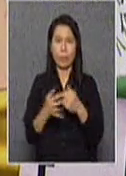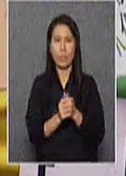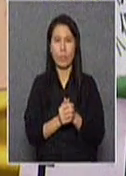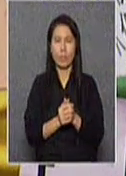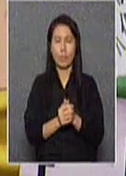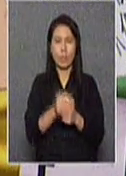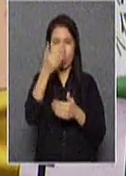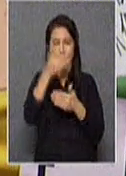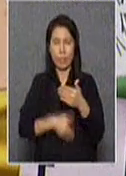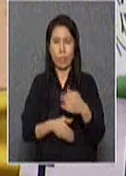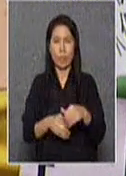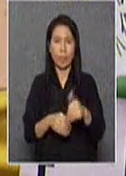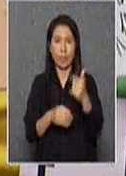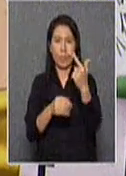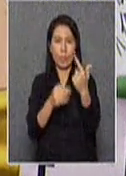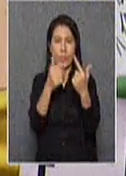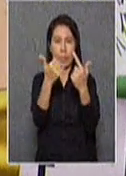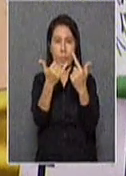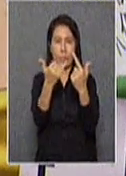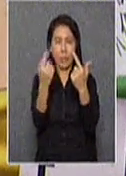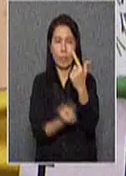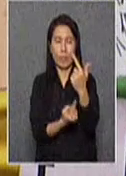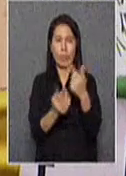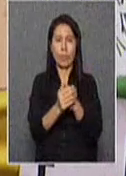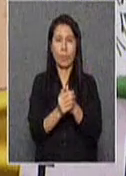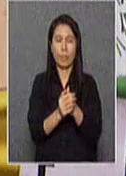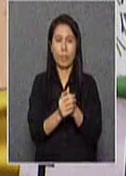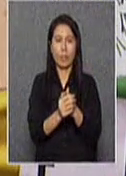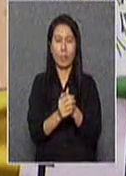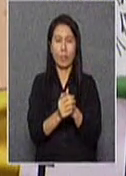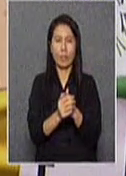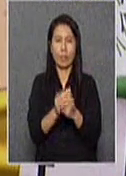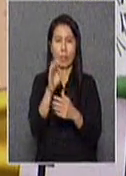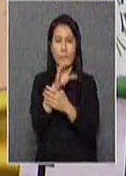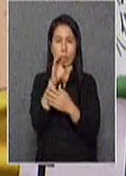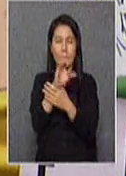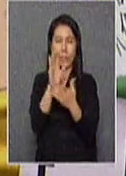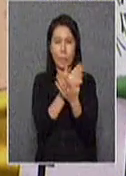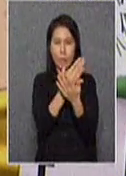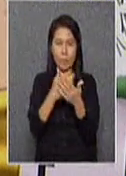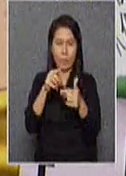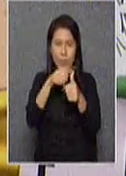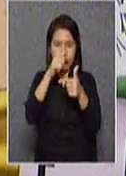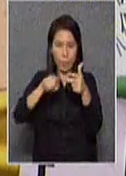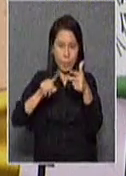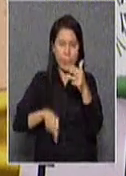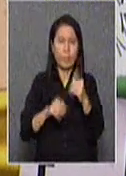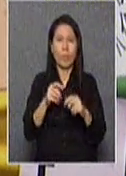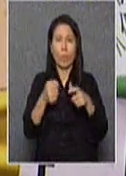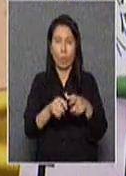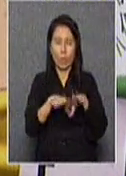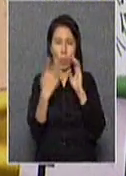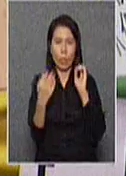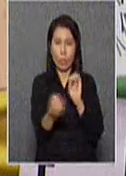削減86萬，相當於就電影分級制進行公眾意見調查